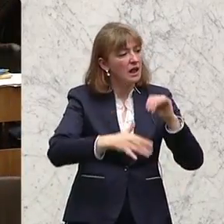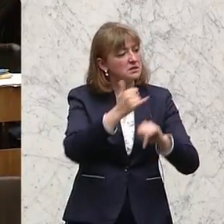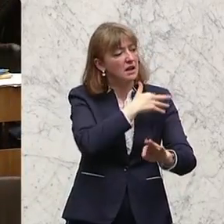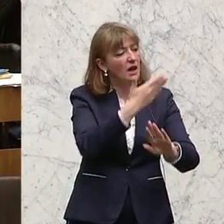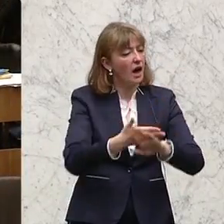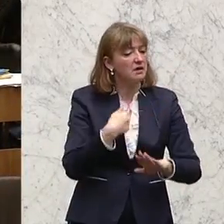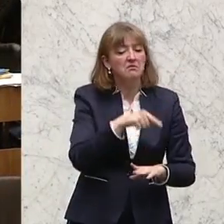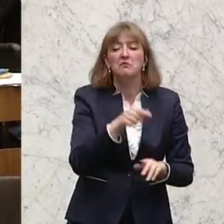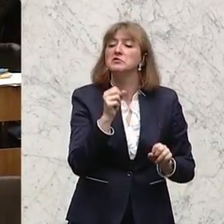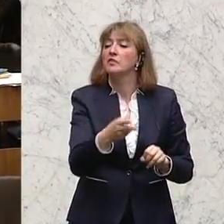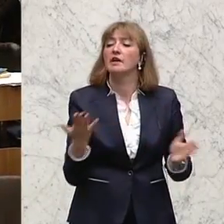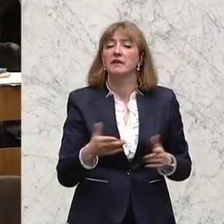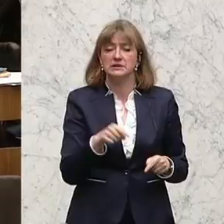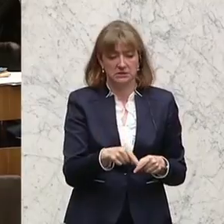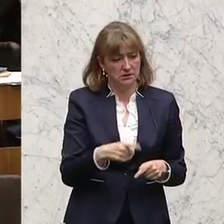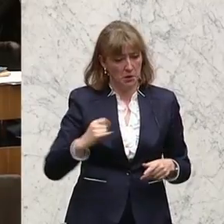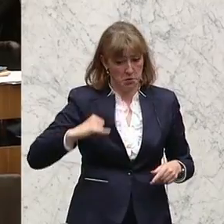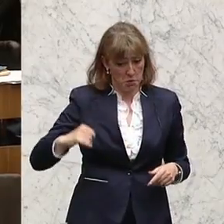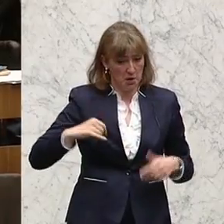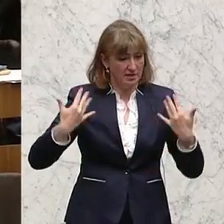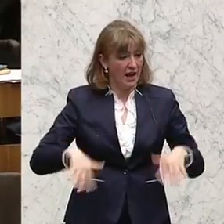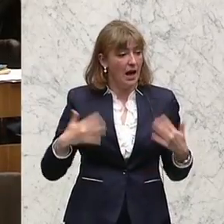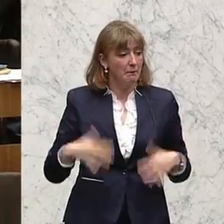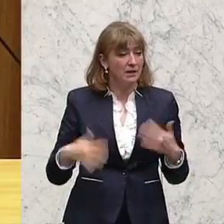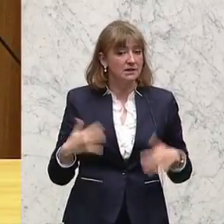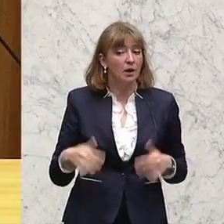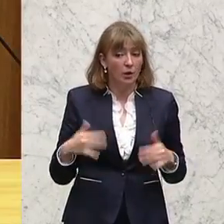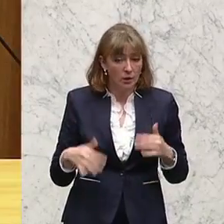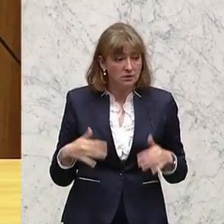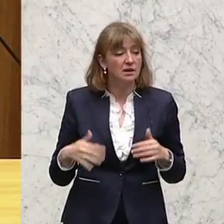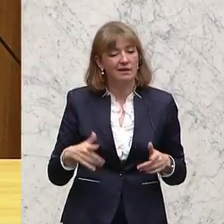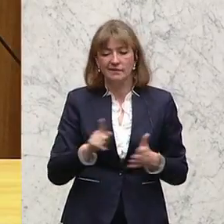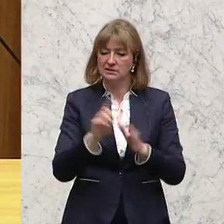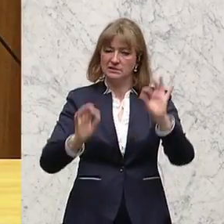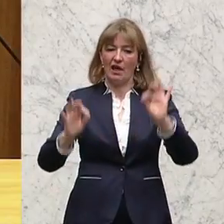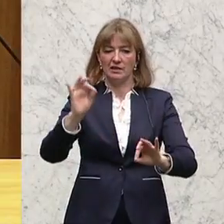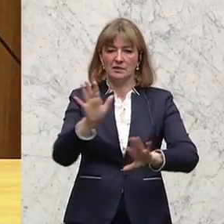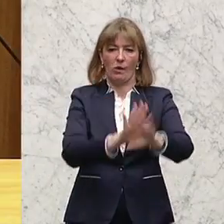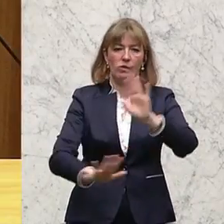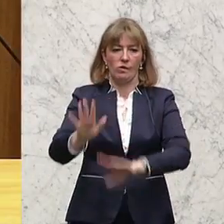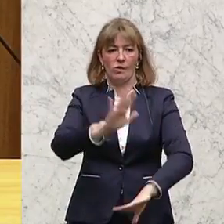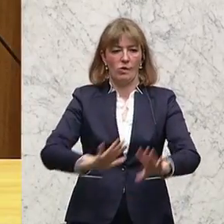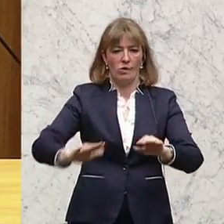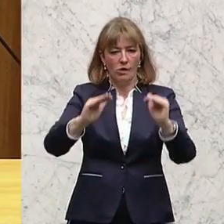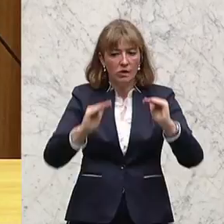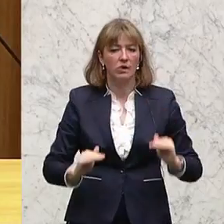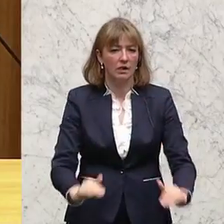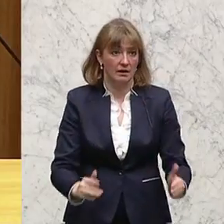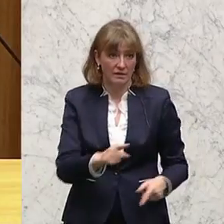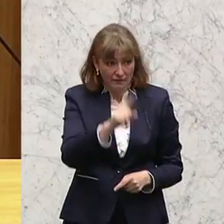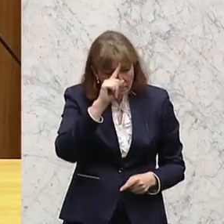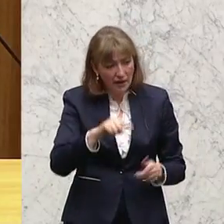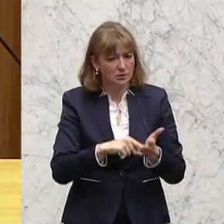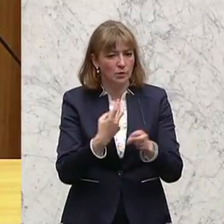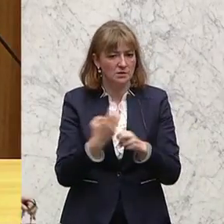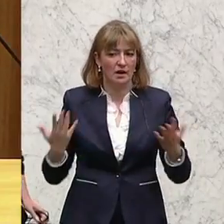dazu gedient haben, die Jugendarbeitslosigkeit in der Statistik zu drücken. Sie wissen, dass wir in